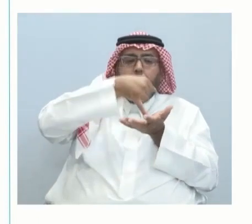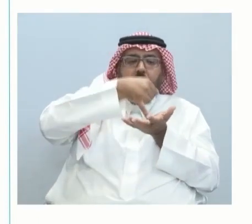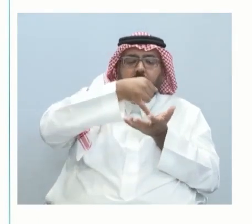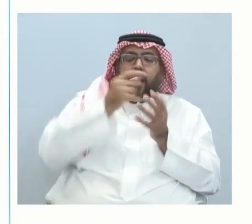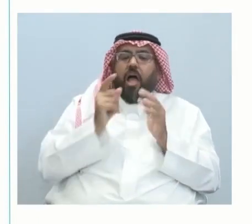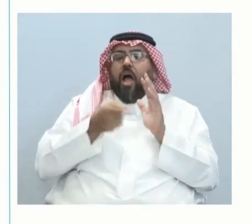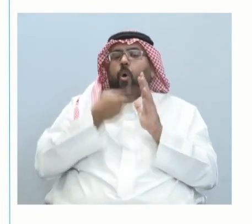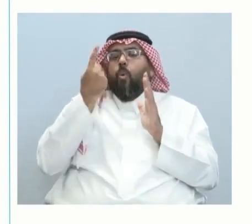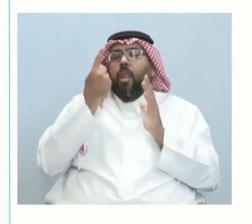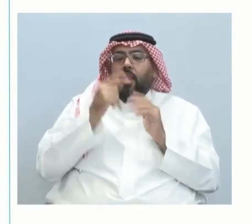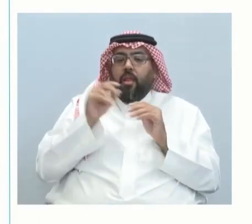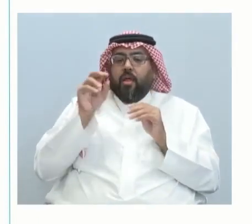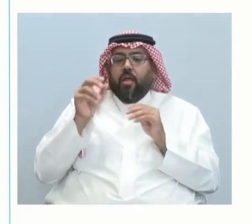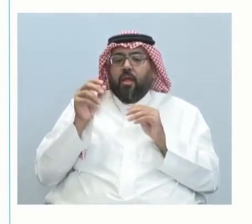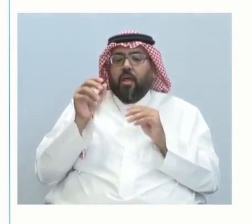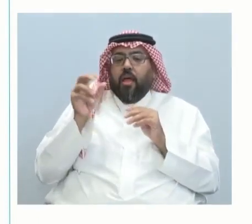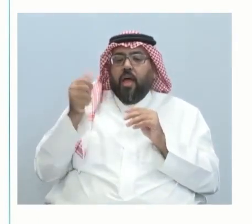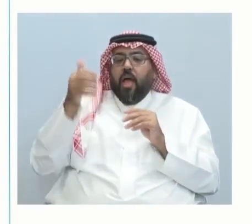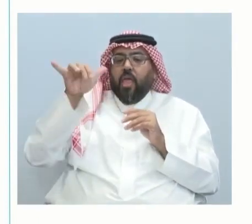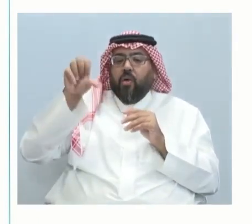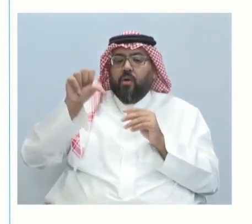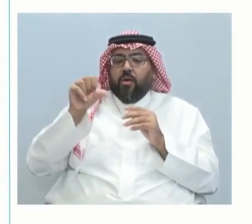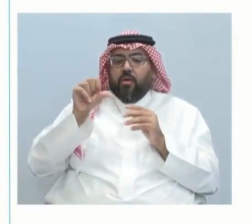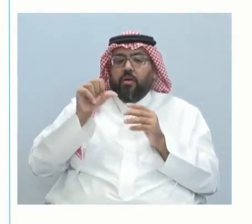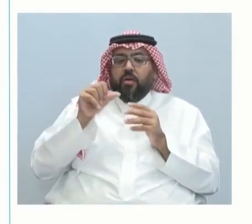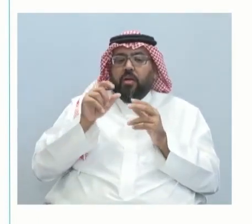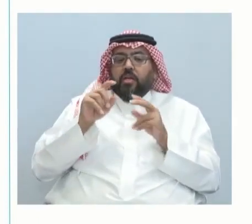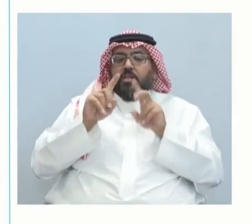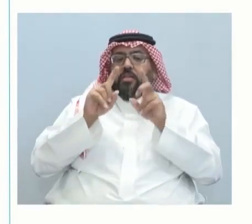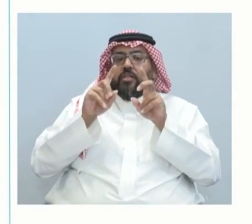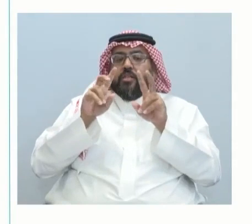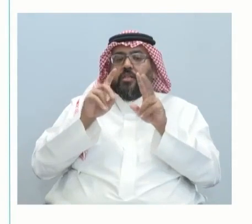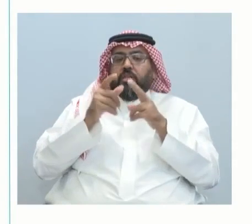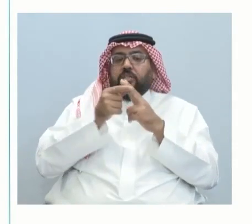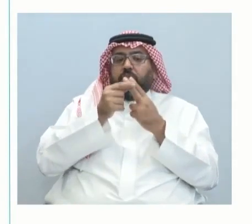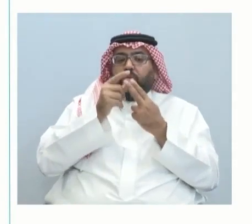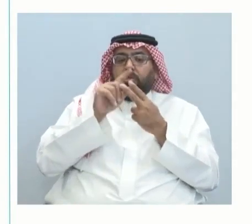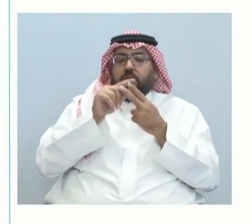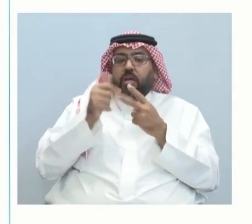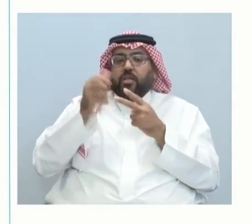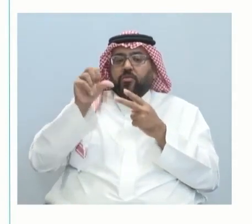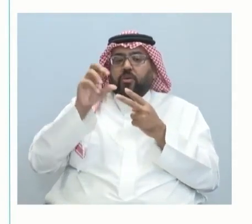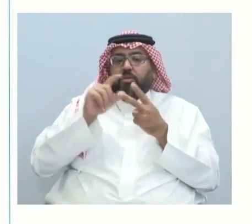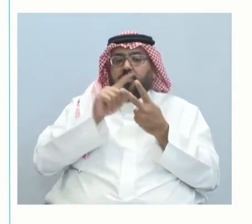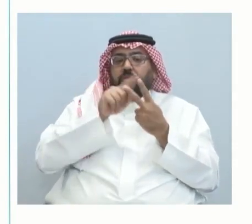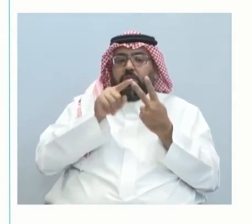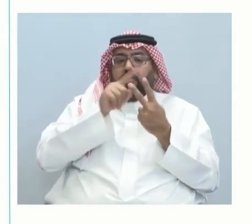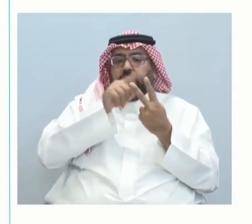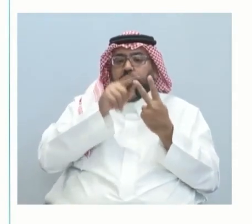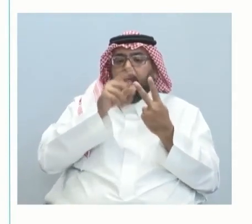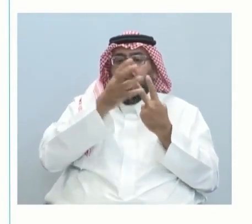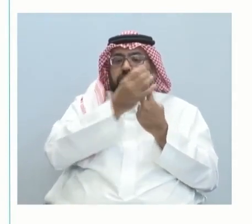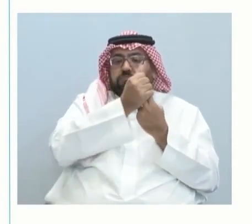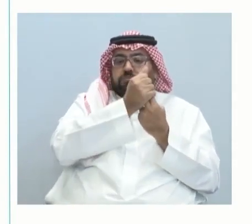اول ايون قاعده اذا كانت الذره المركزيه لديها ازواج حره هذا هو الزوج الحر هذا هو